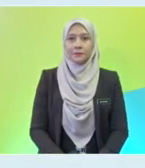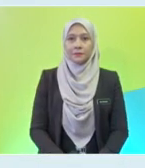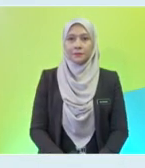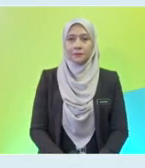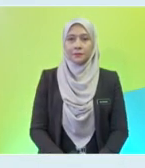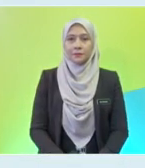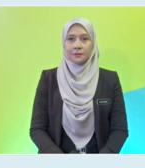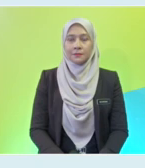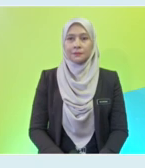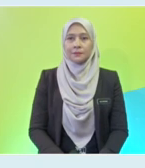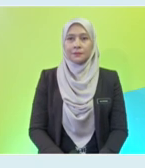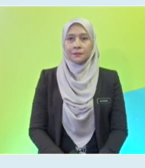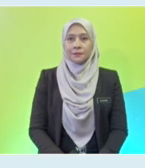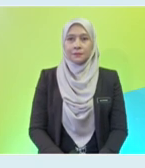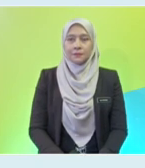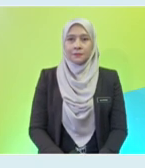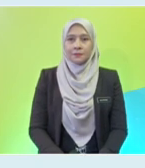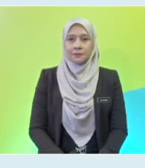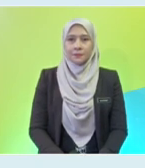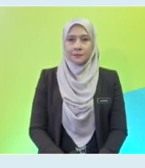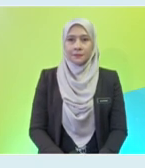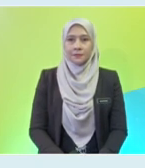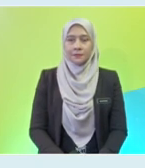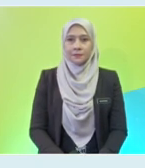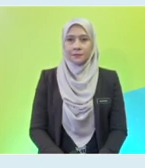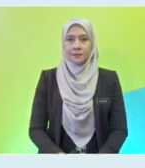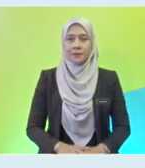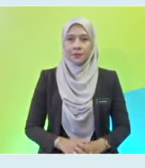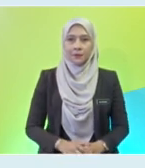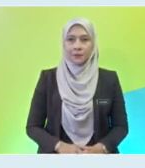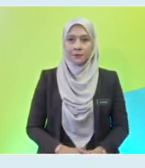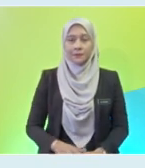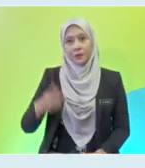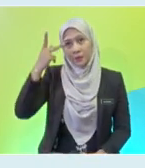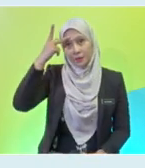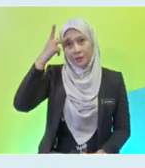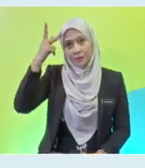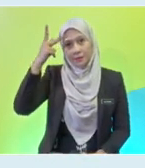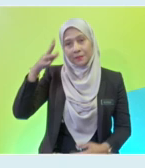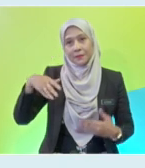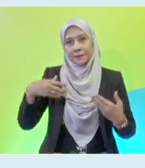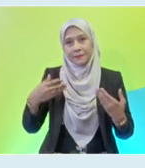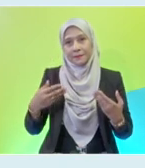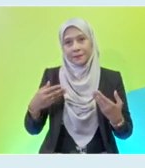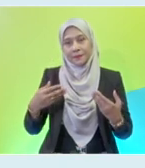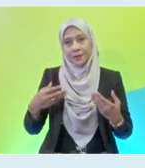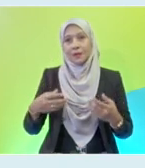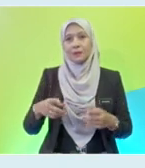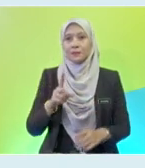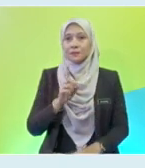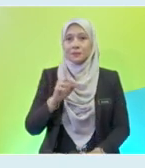piawai bagi yang telah diberi Jadi konsep lebih negatif